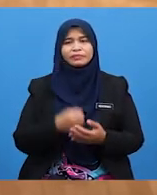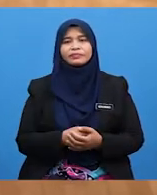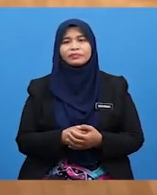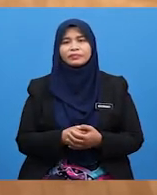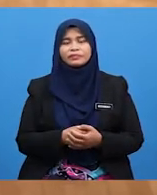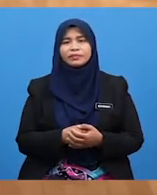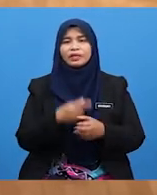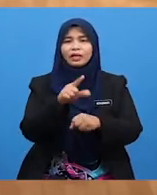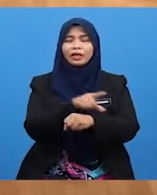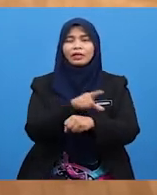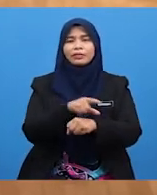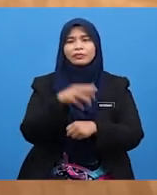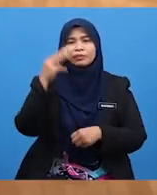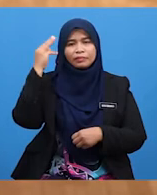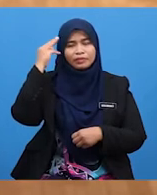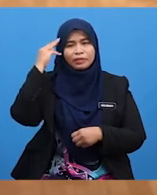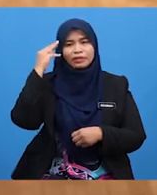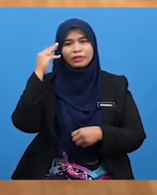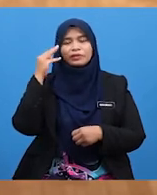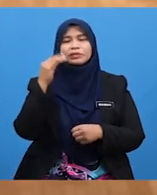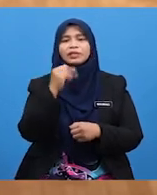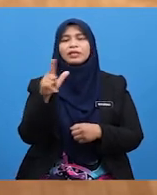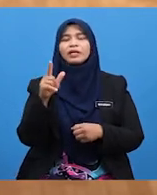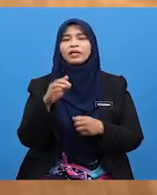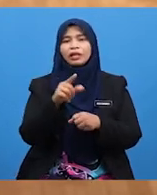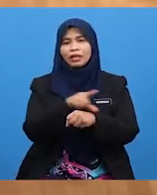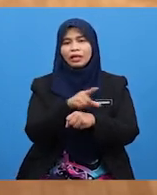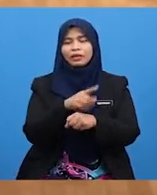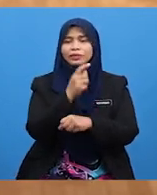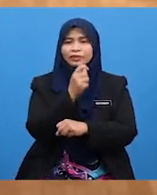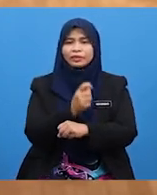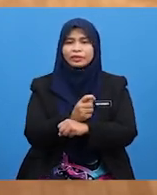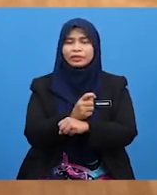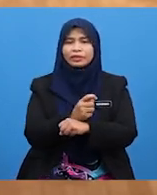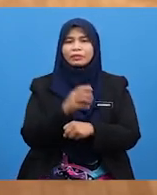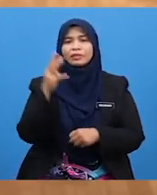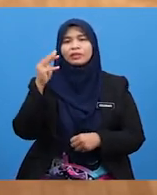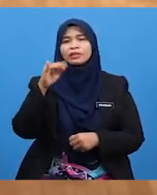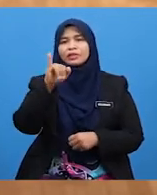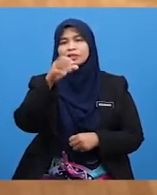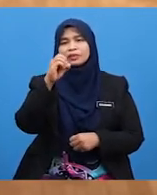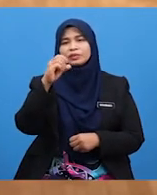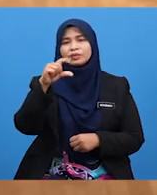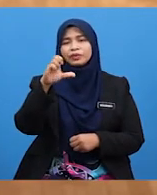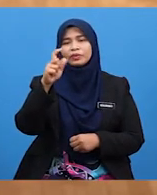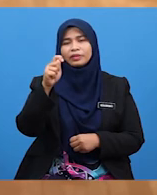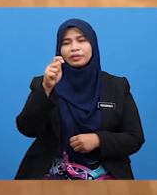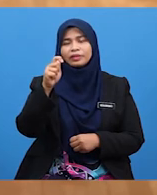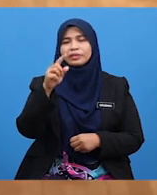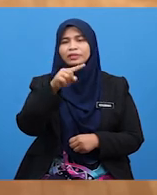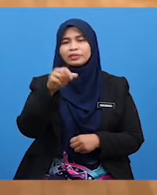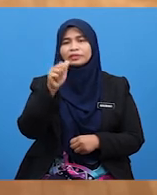Lagu-lagu Melayu asli merupakan lagu tradisional Melayu termasuk joget, zapin, inang dan juga